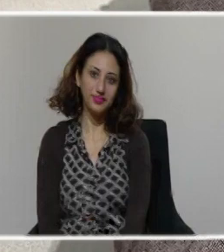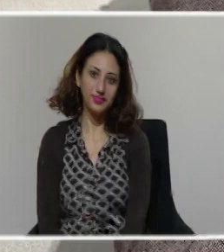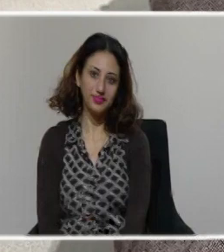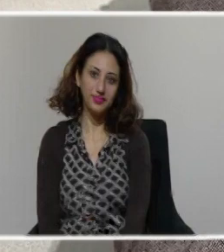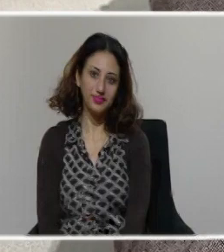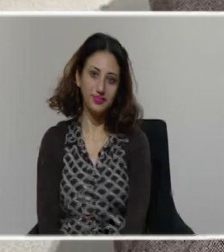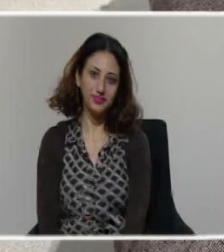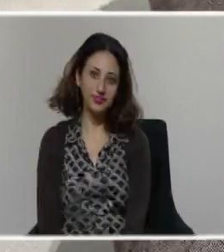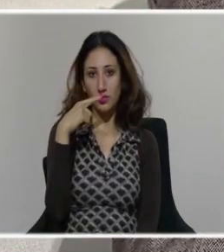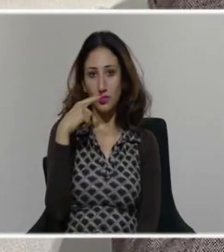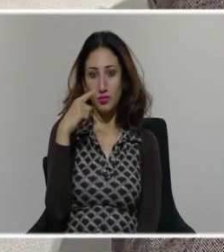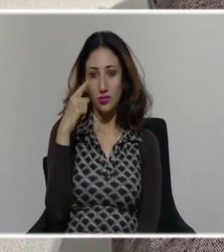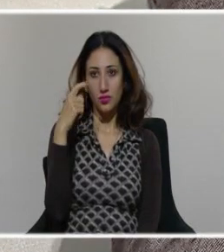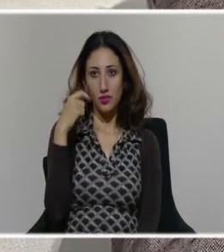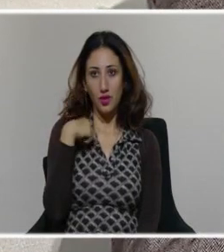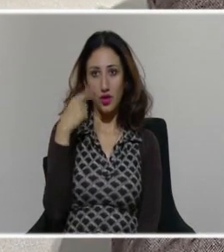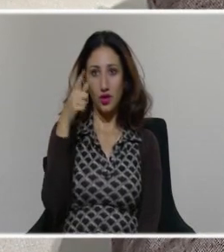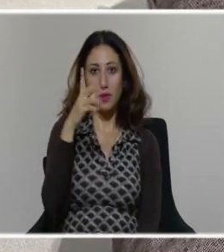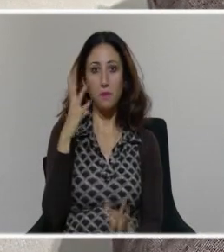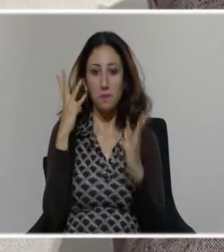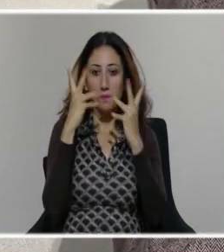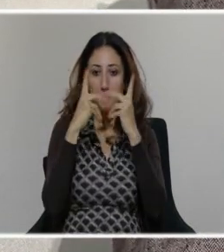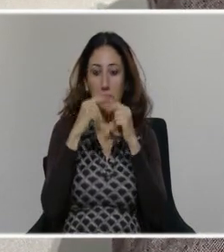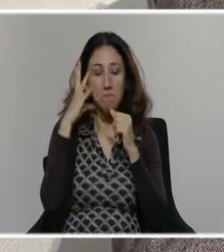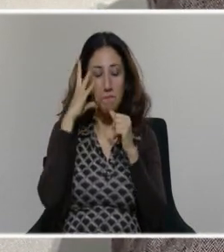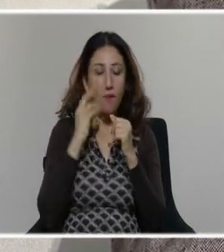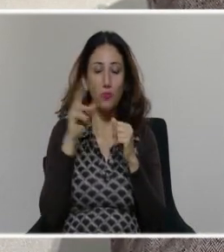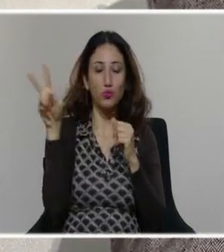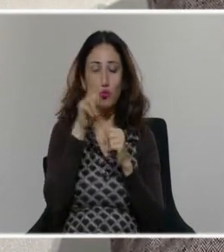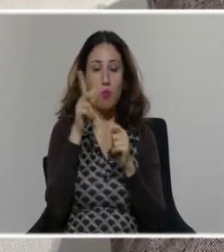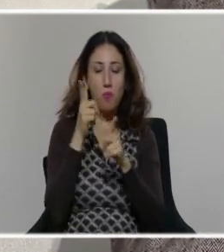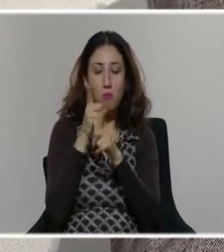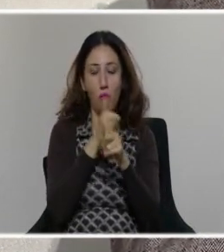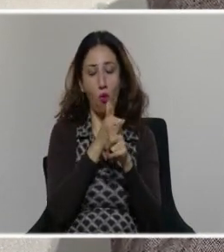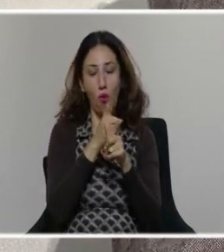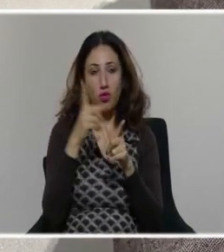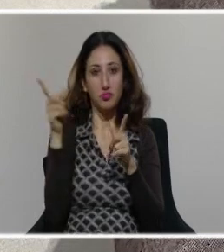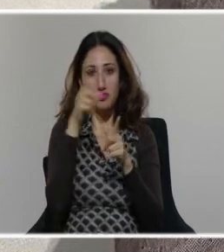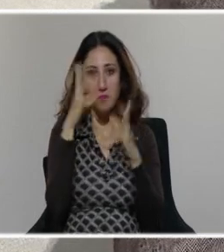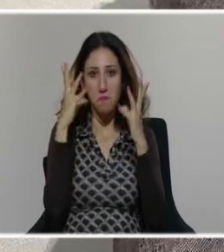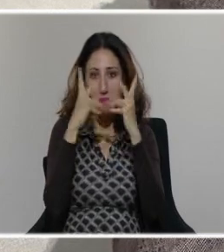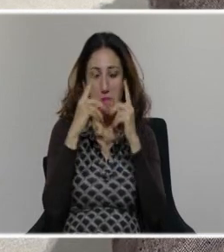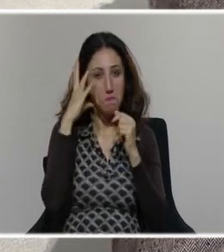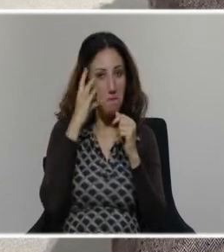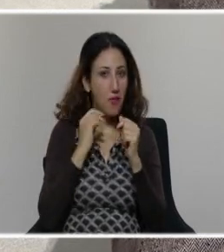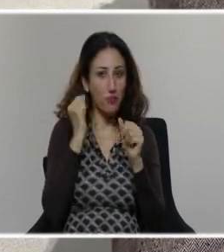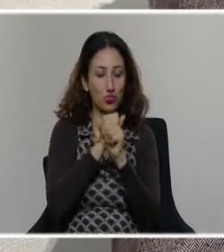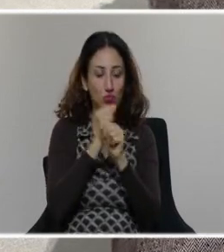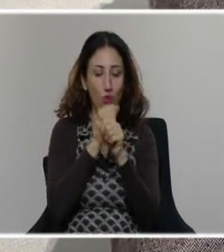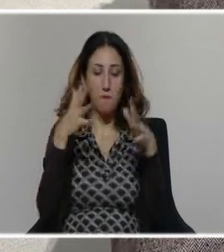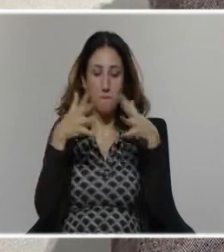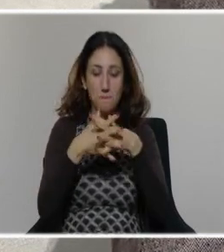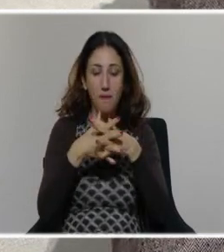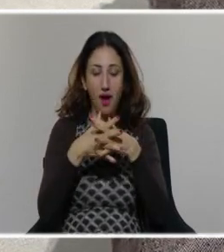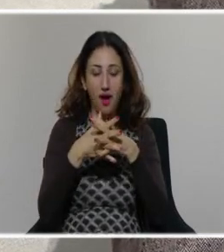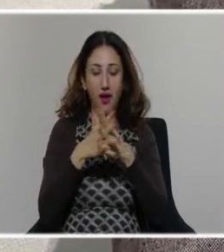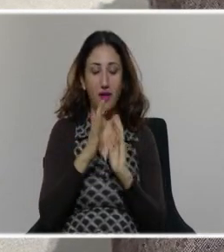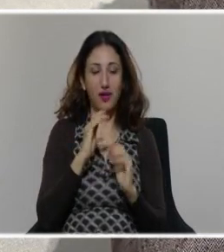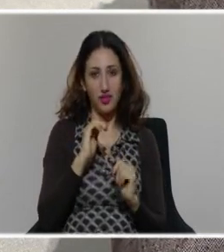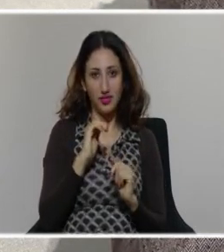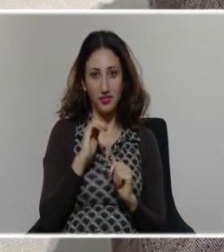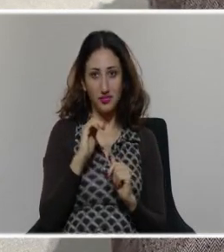انا ربما برضو مش فاهم الكيمياء دي، انما في حاجه بيني وبين مجد ابو عميره خاصه جدا وحلوه